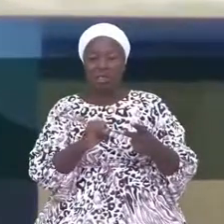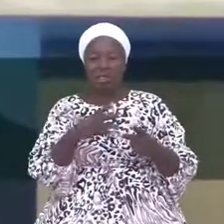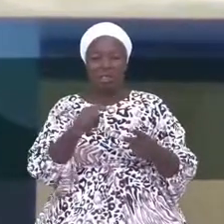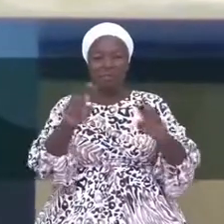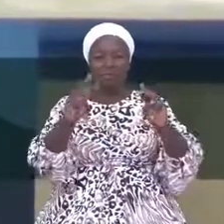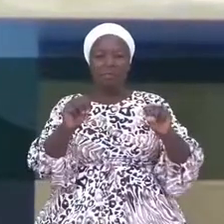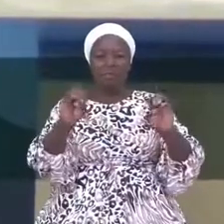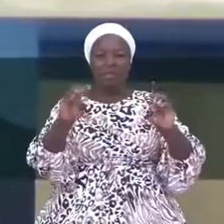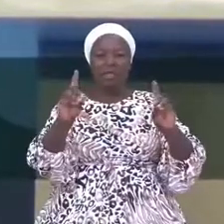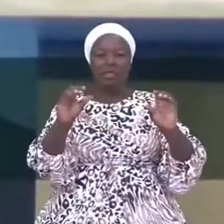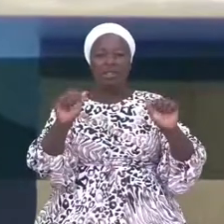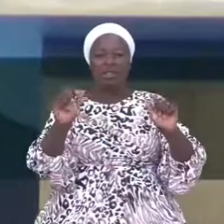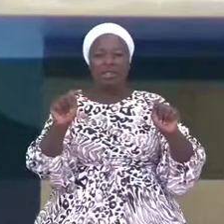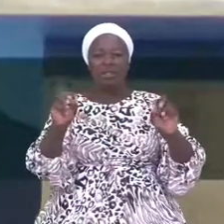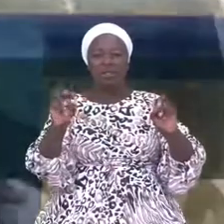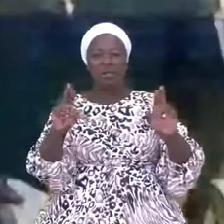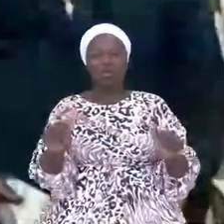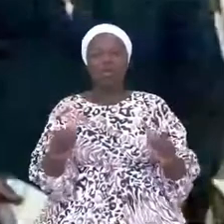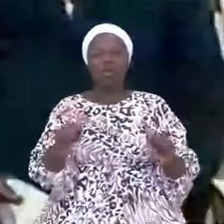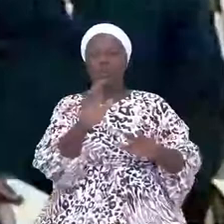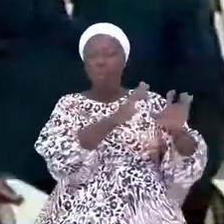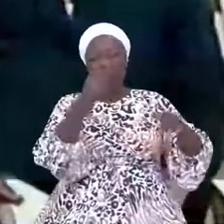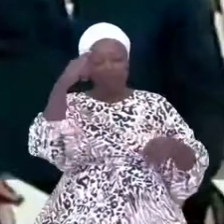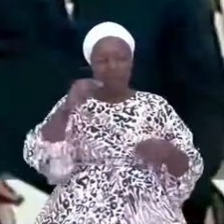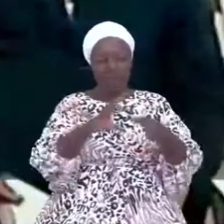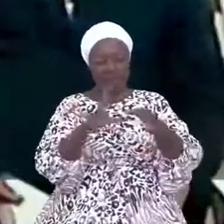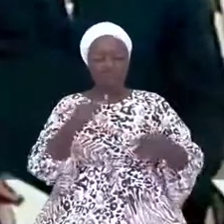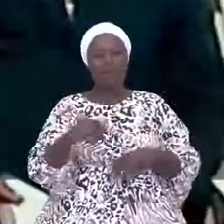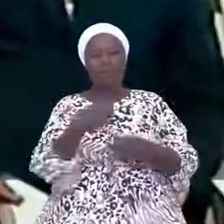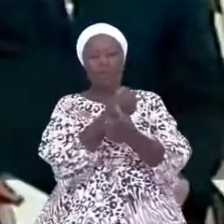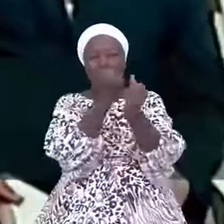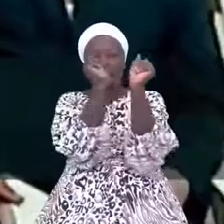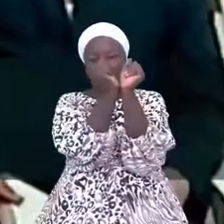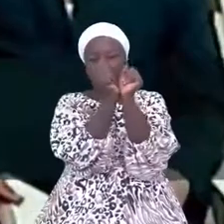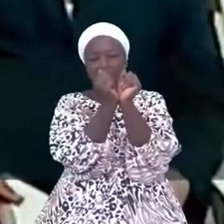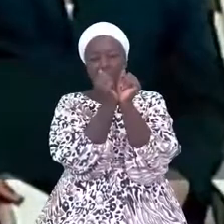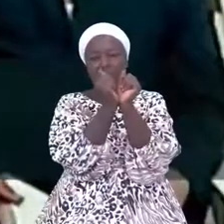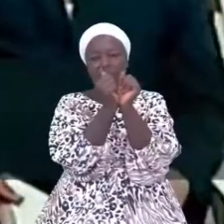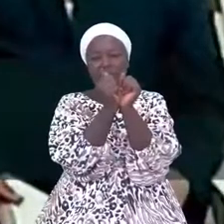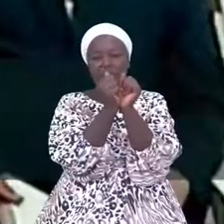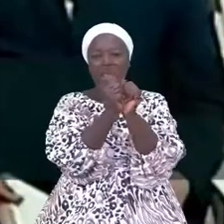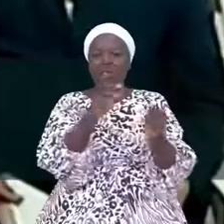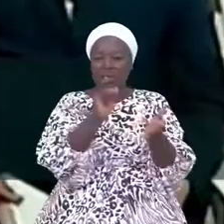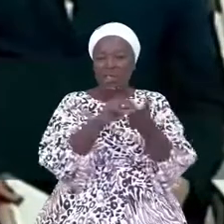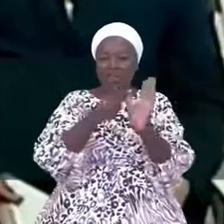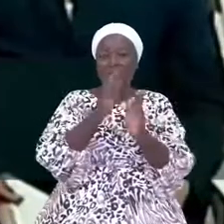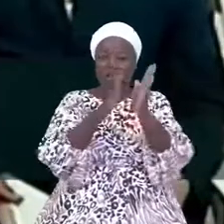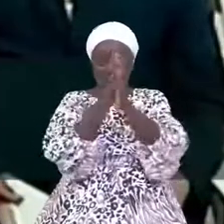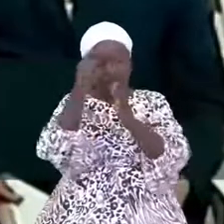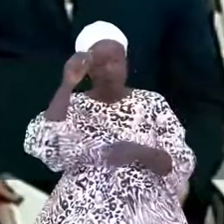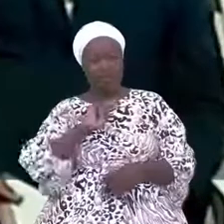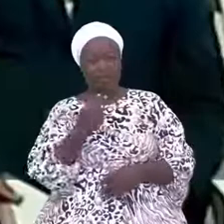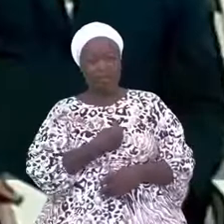sa miséricorde médiatrice pour la libération des esclaves. Sa